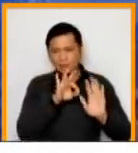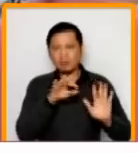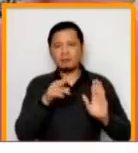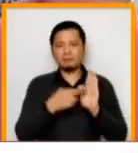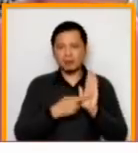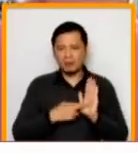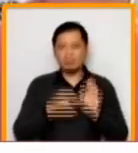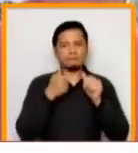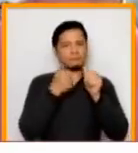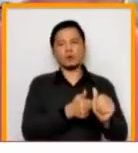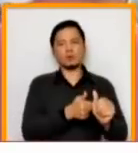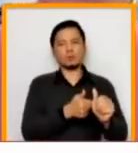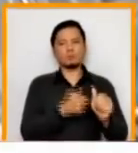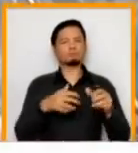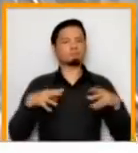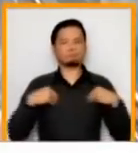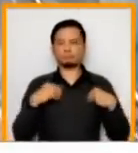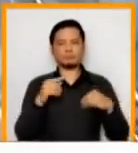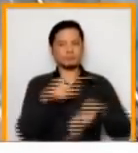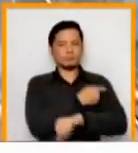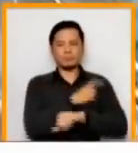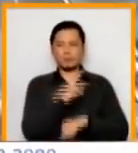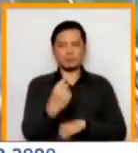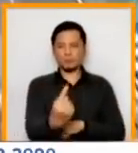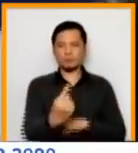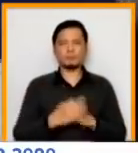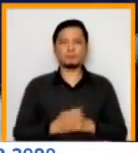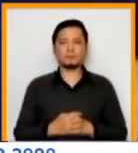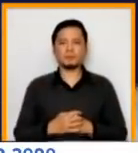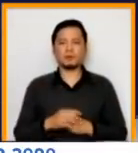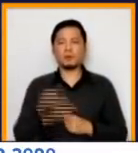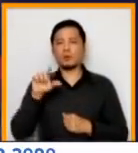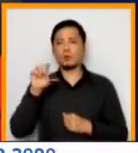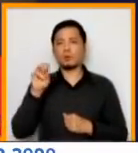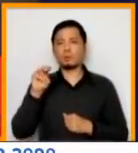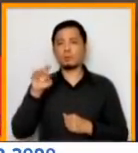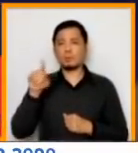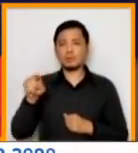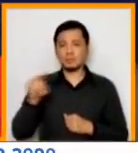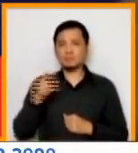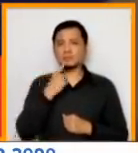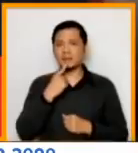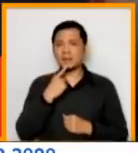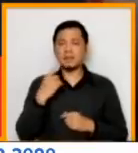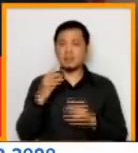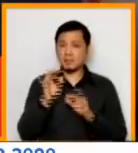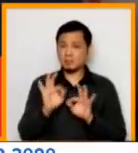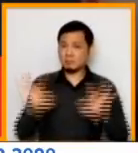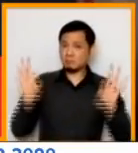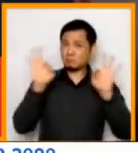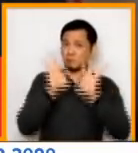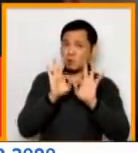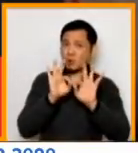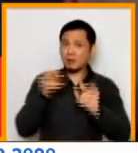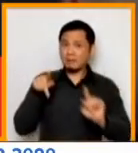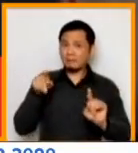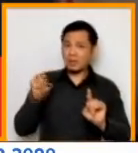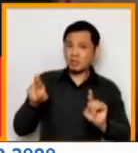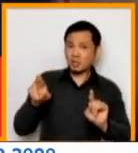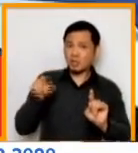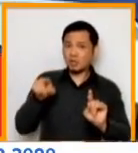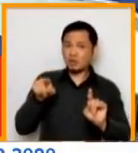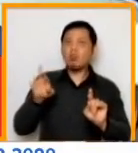entertainment. Ayon kay Ibones, dapat lang na maniguro na ang mababakunahan ng Pfizer ay handa ring magpabakuna sa second